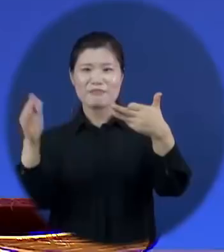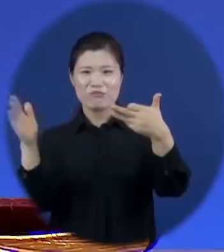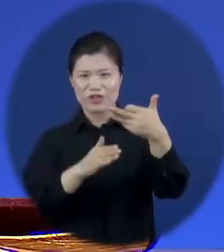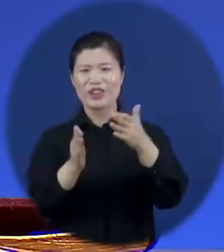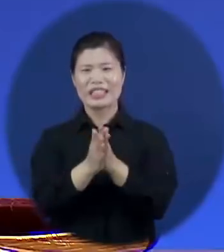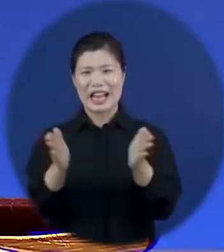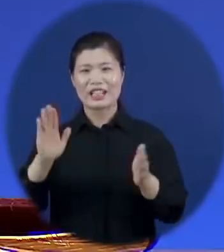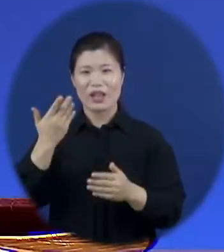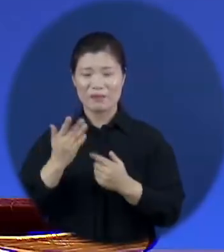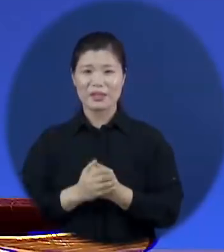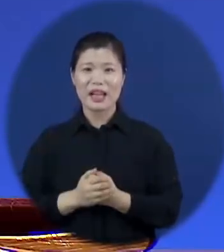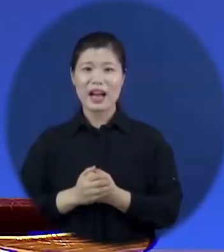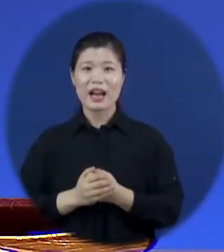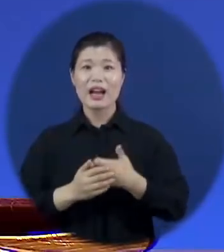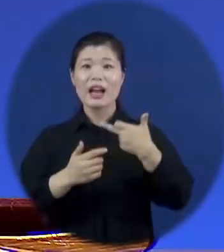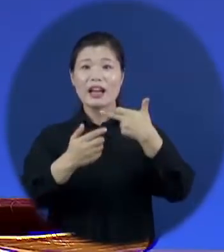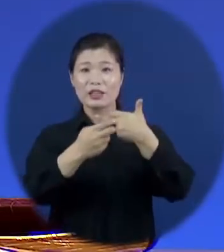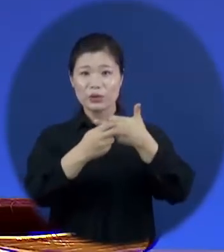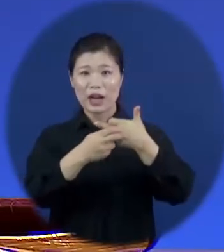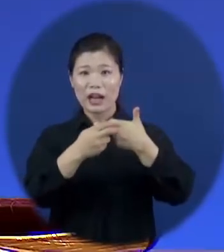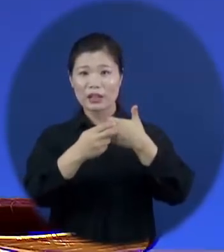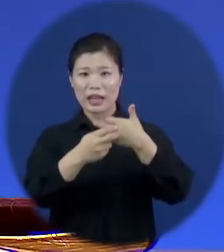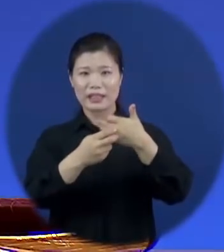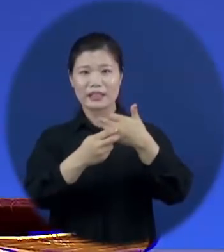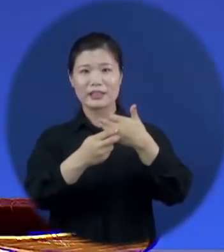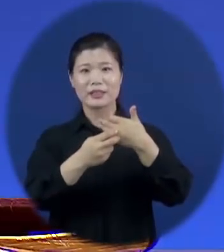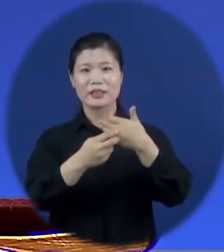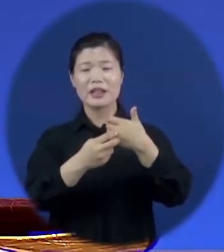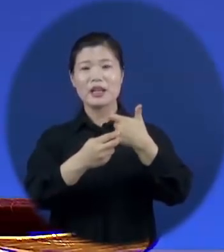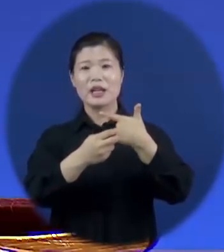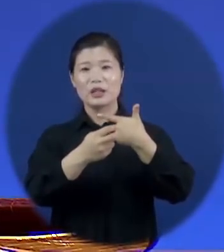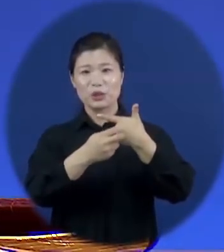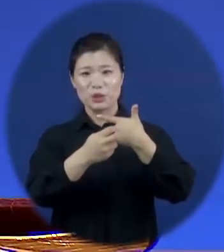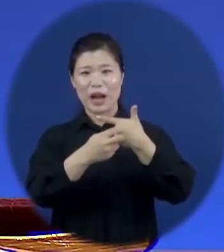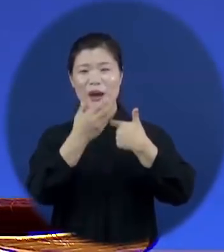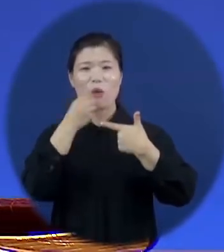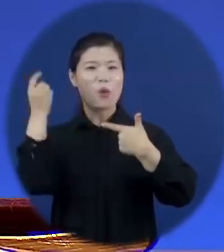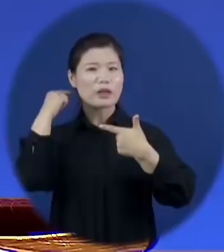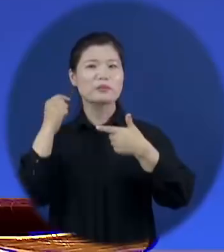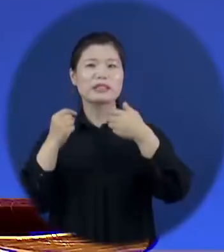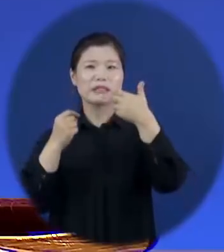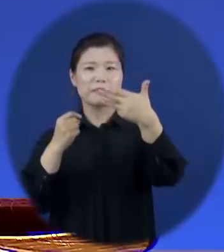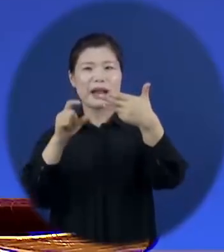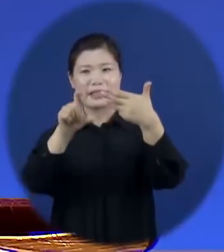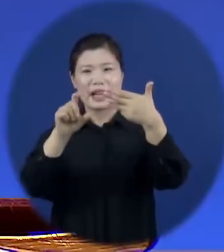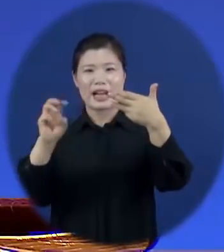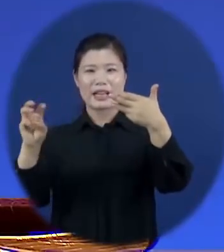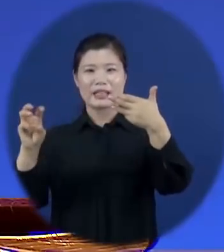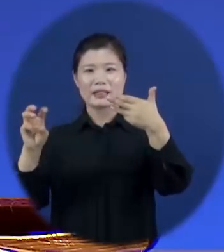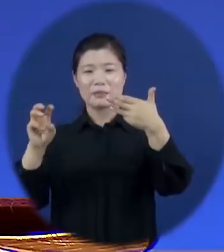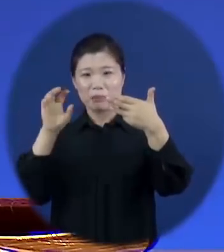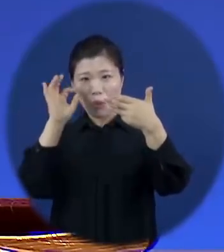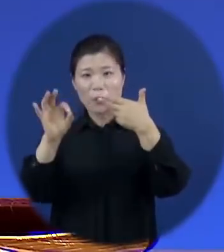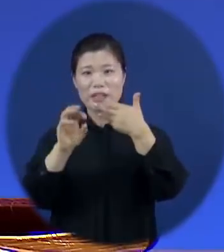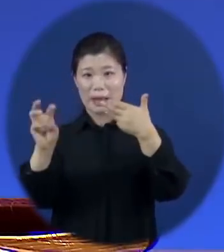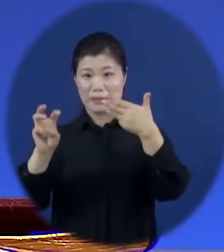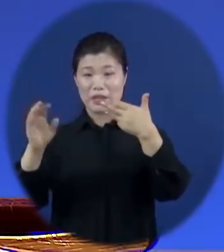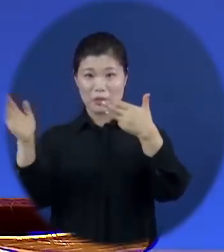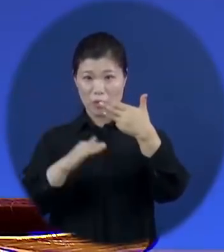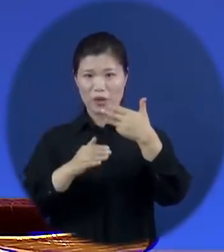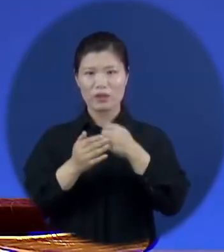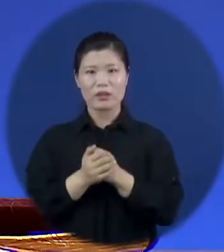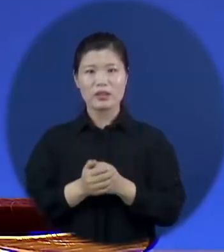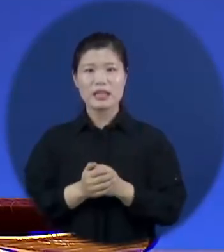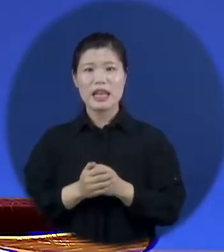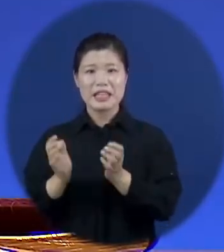시작을 하겠습니다. 누가복음 18장 18절에서 30절 말씀을 보면 예수님과